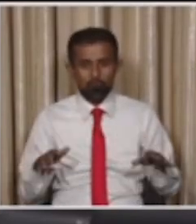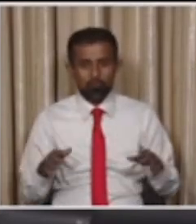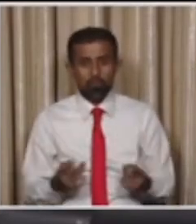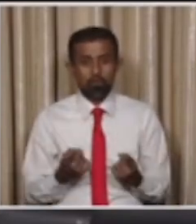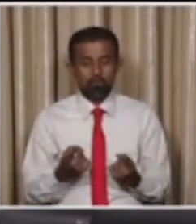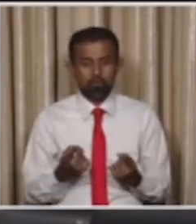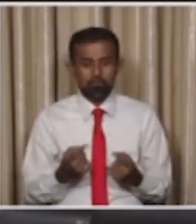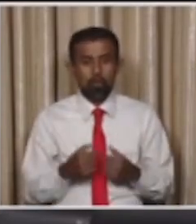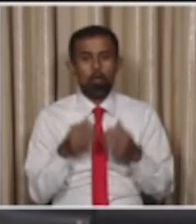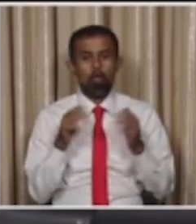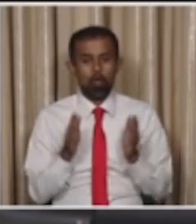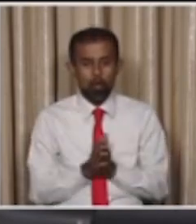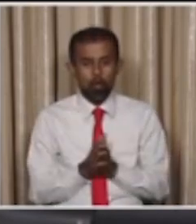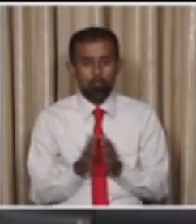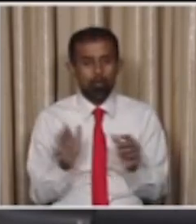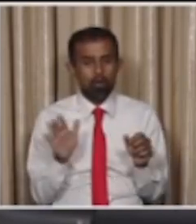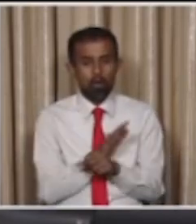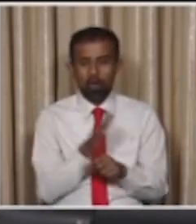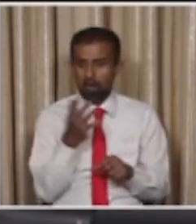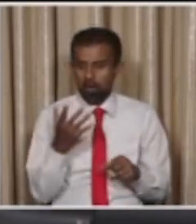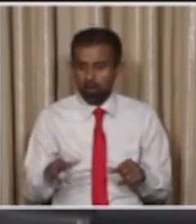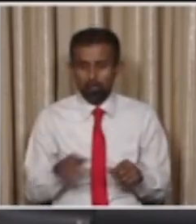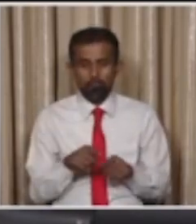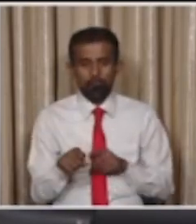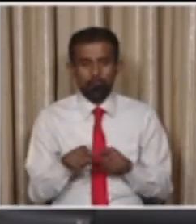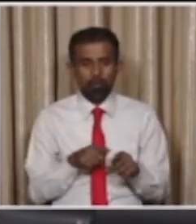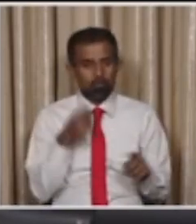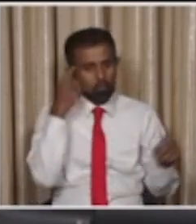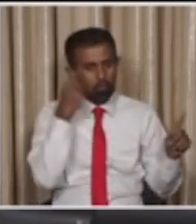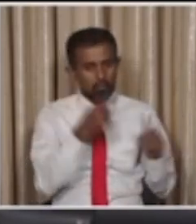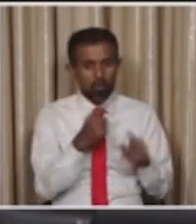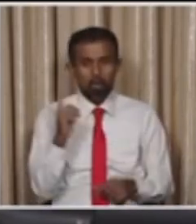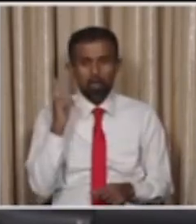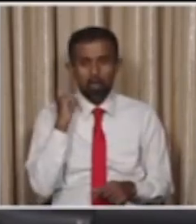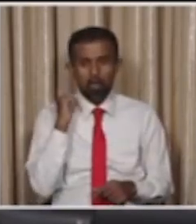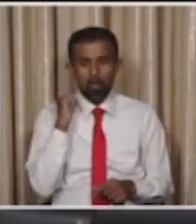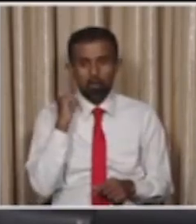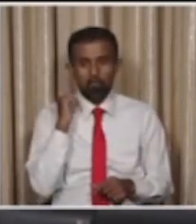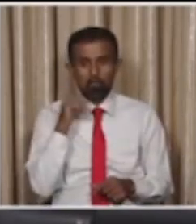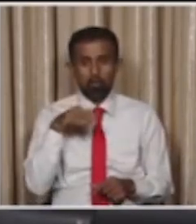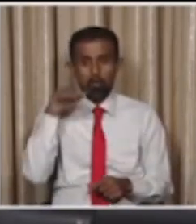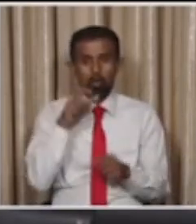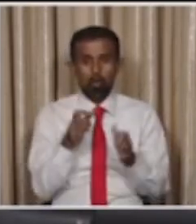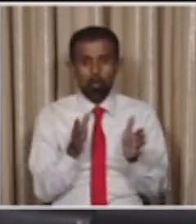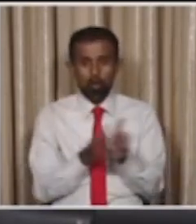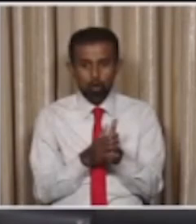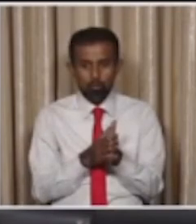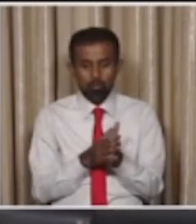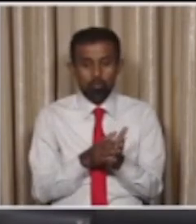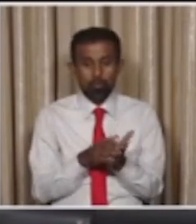ඉල්ලීම් අපි සියලු දේ සම්පූර්ණ කරලා තිබෙනවා. ඒ වගේම මේ සම්බන්ධයෙන් හමුදාවේ එක්සිකියුටිව් කමිටි එක ගත්තු තීන්දුවක්